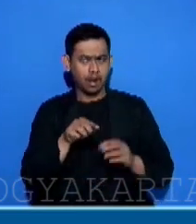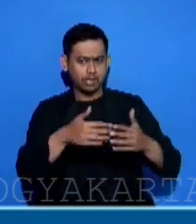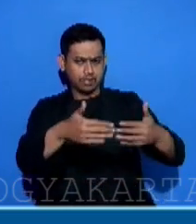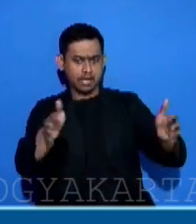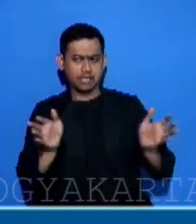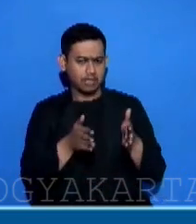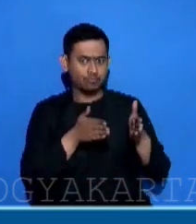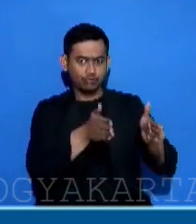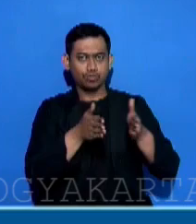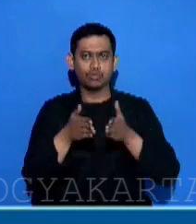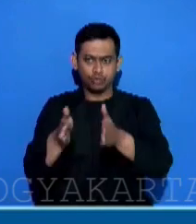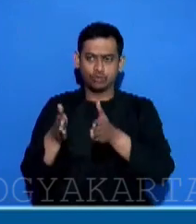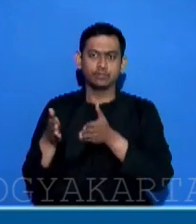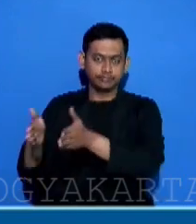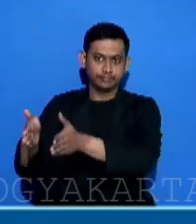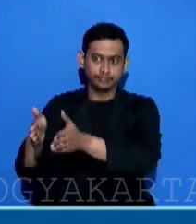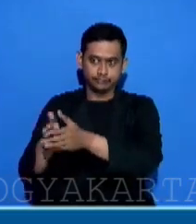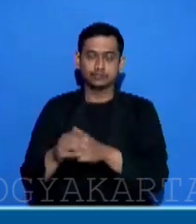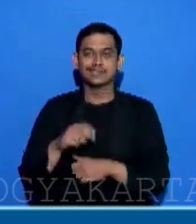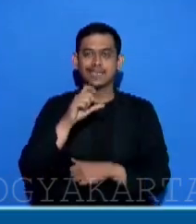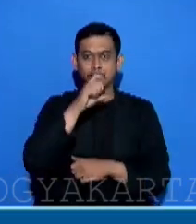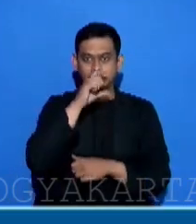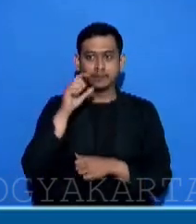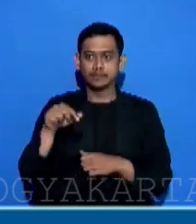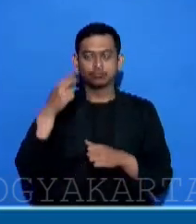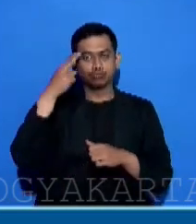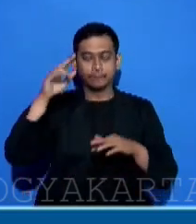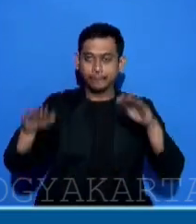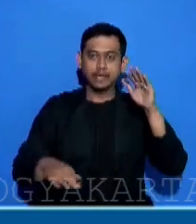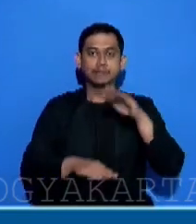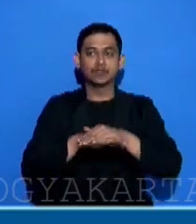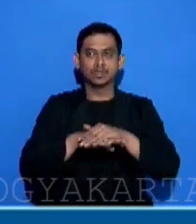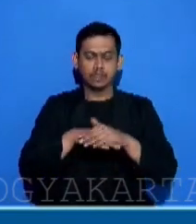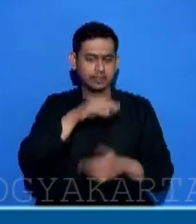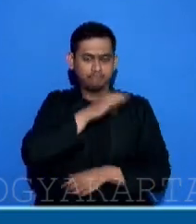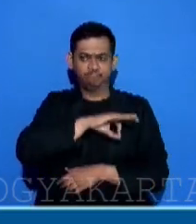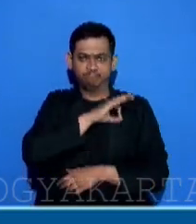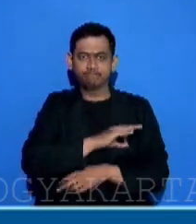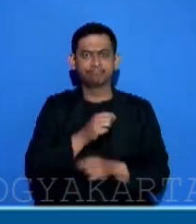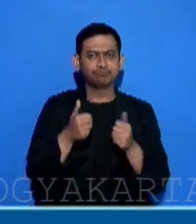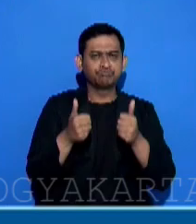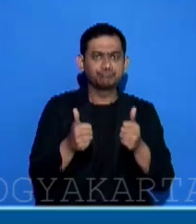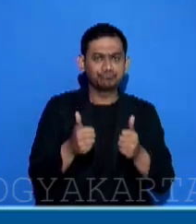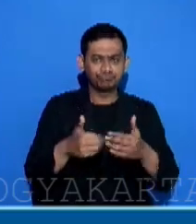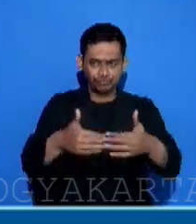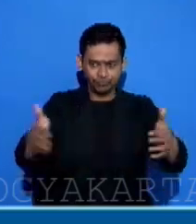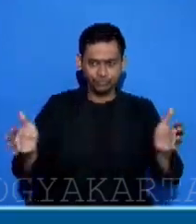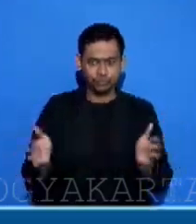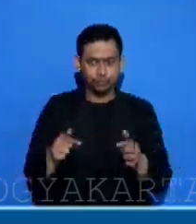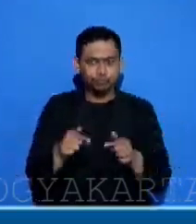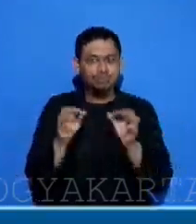inangpren en men ugang nikelaken Asil Lan mangaten lahan